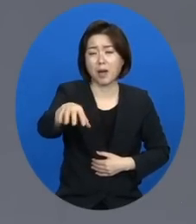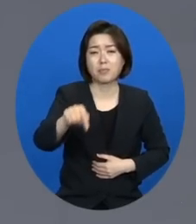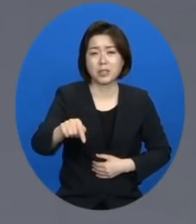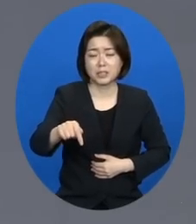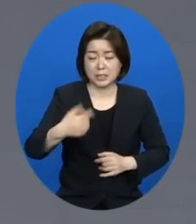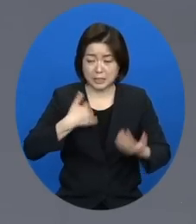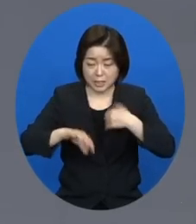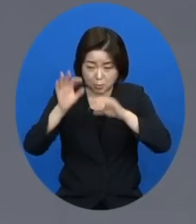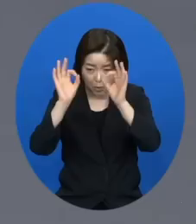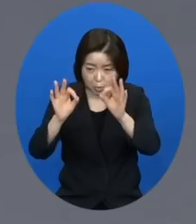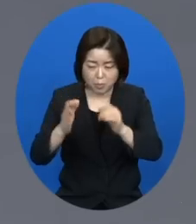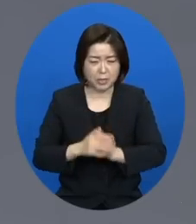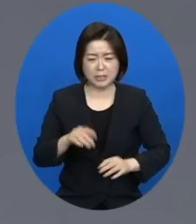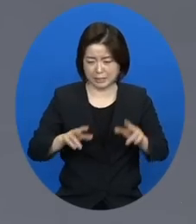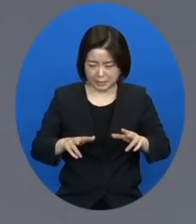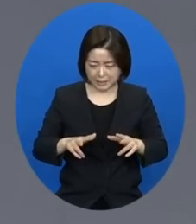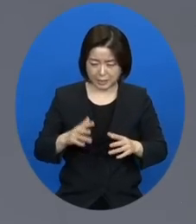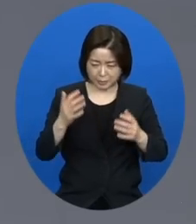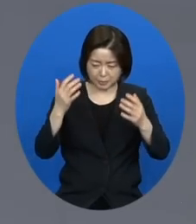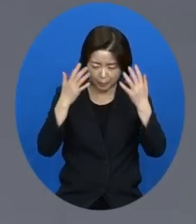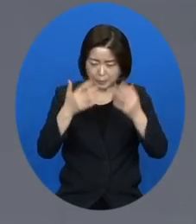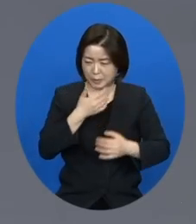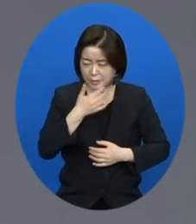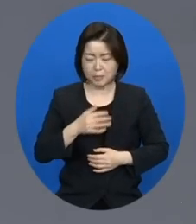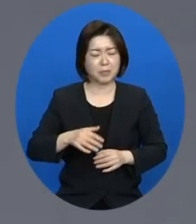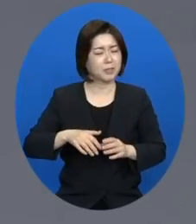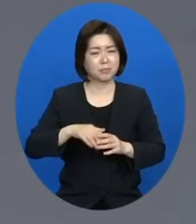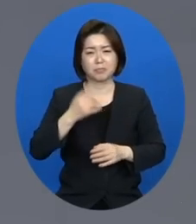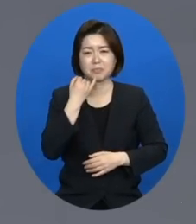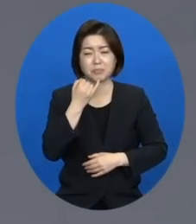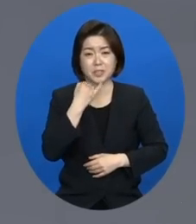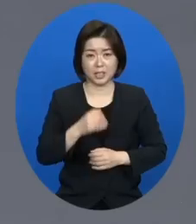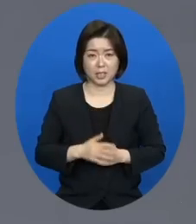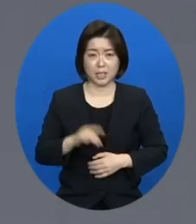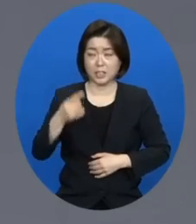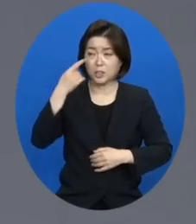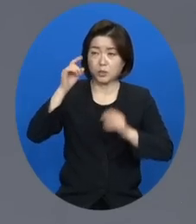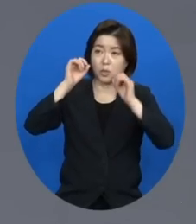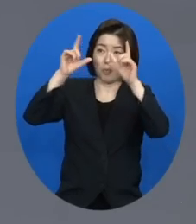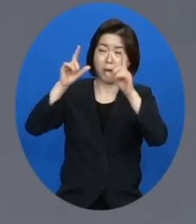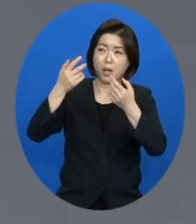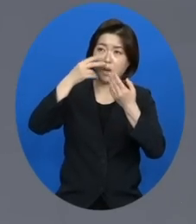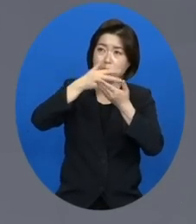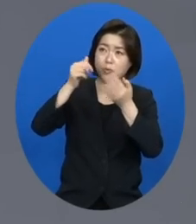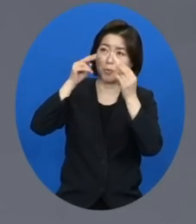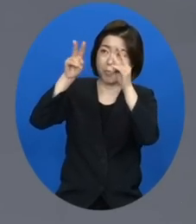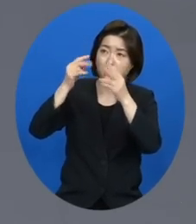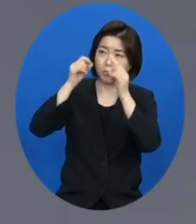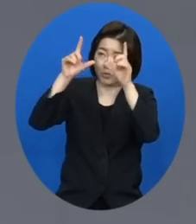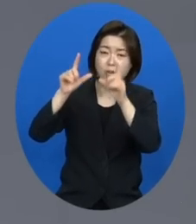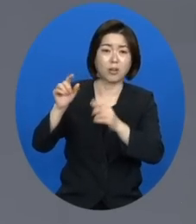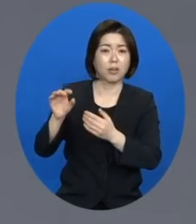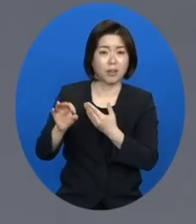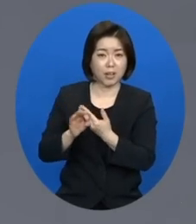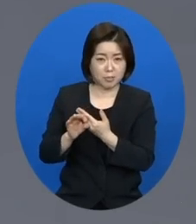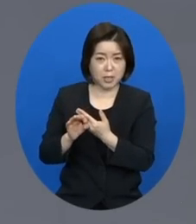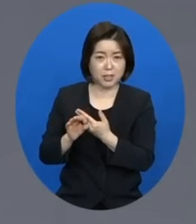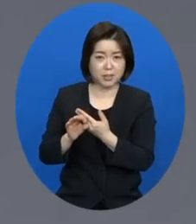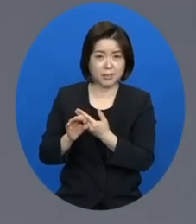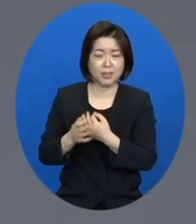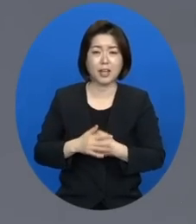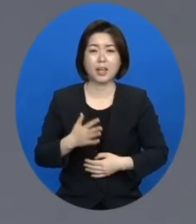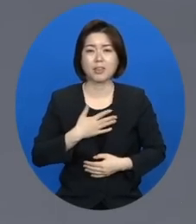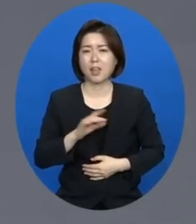본다면 괜찮은 거야 라고 이겨내신 것처럼 우리가 그 눈이 활짝 열리면, 주님을 바라본 눈이 활짝 열리면요